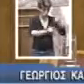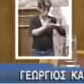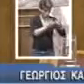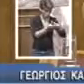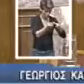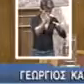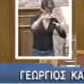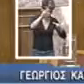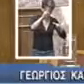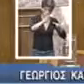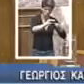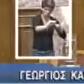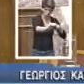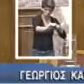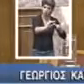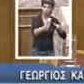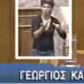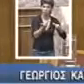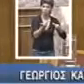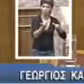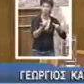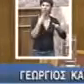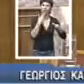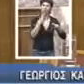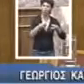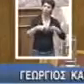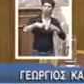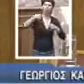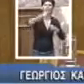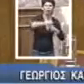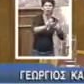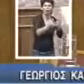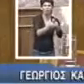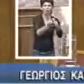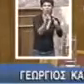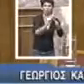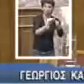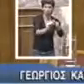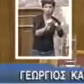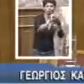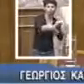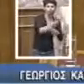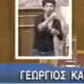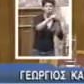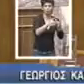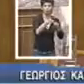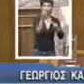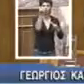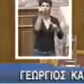περισσότερο, παίρνει τον παίχτη και πάει στην άλλη ομάδα. Άρα, ένας θεός. Το χρήμα. Αυτό μας θέλουν τα